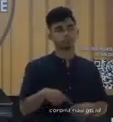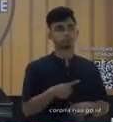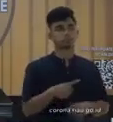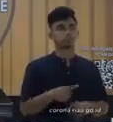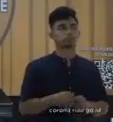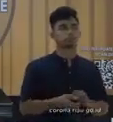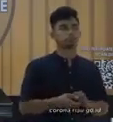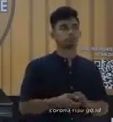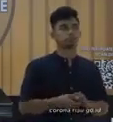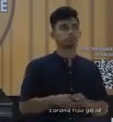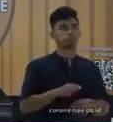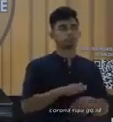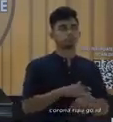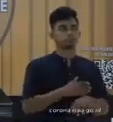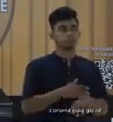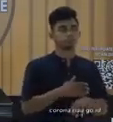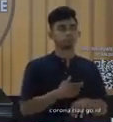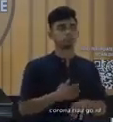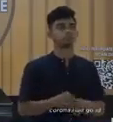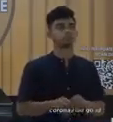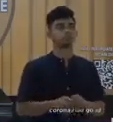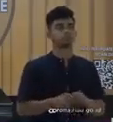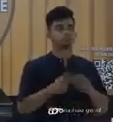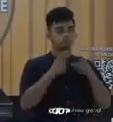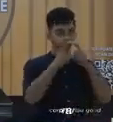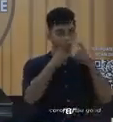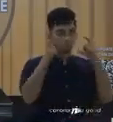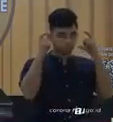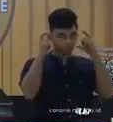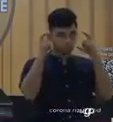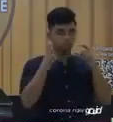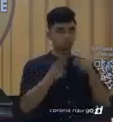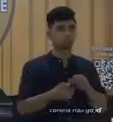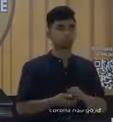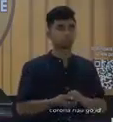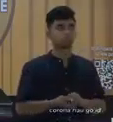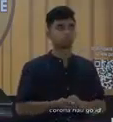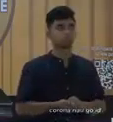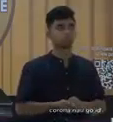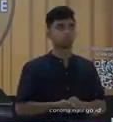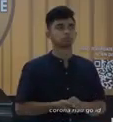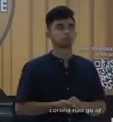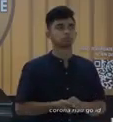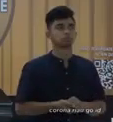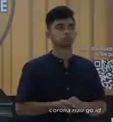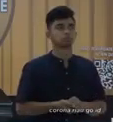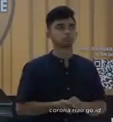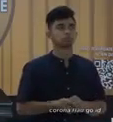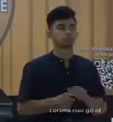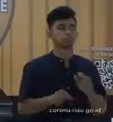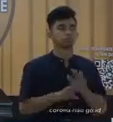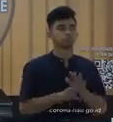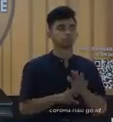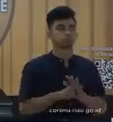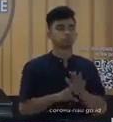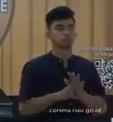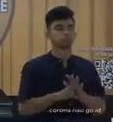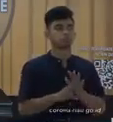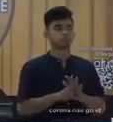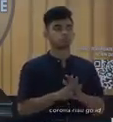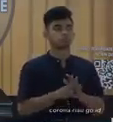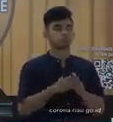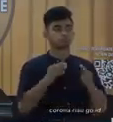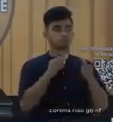nggak, Anda nggak pakai masker, terus di luar Anda berkeliaran, ada orang kena, terus Anda bawa pulang ke rumah. Nanti kalau anaknya sakit,